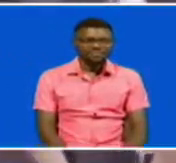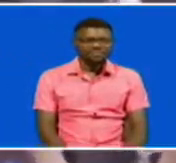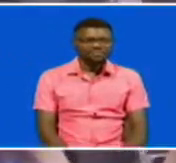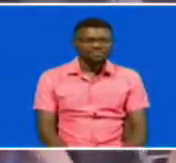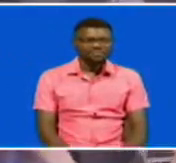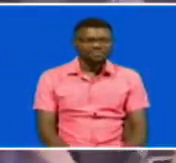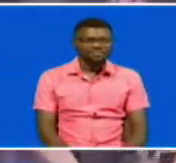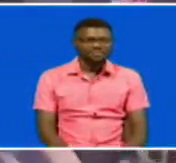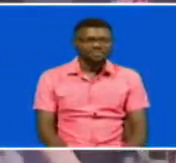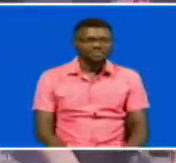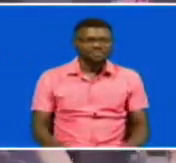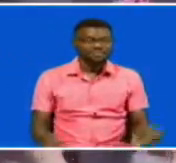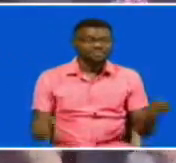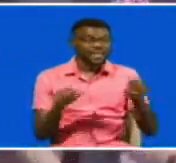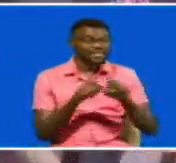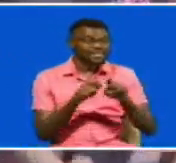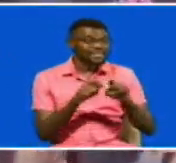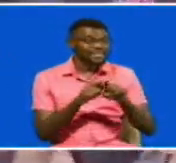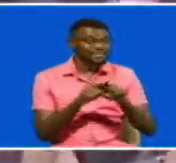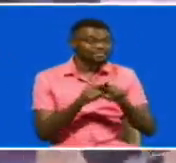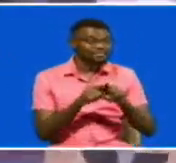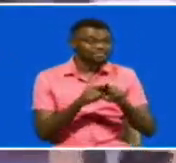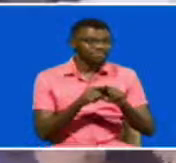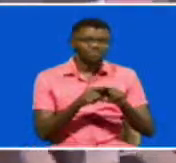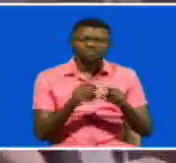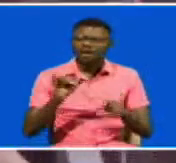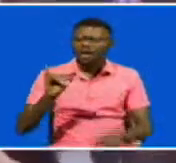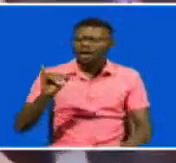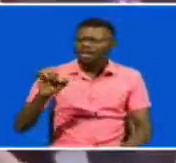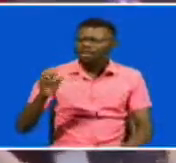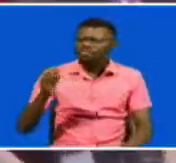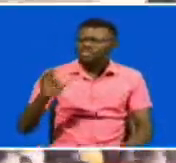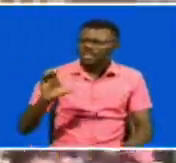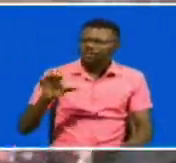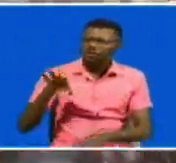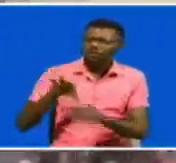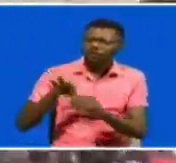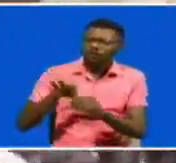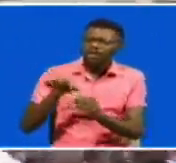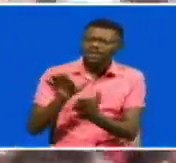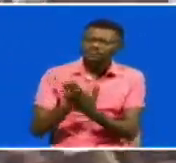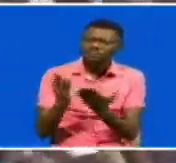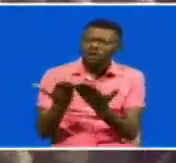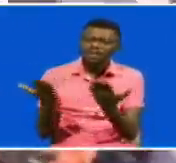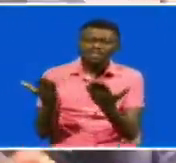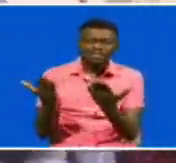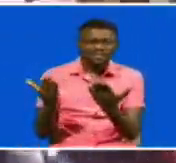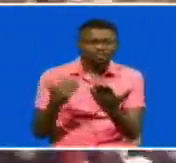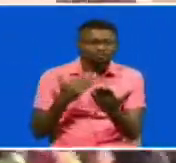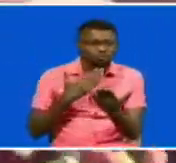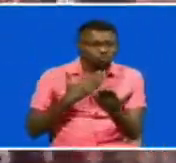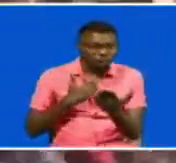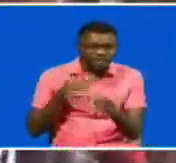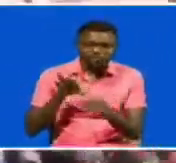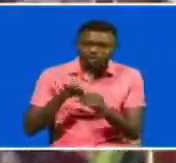Kisha, kuna chachu ya swala la sava za IEBC. Savas hajafunguliwa.